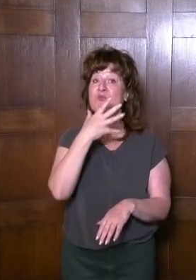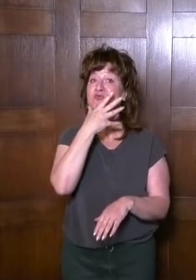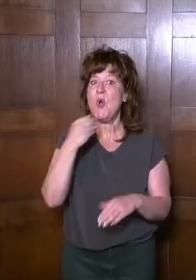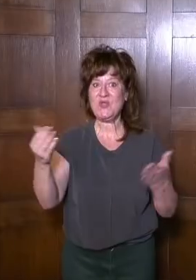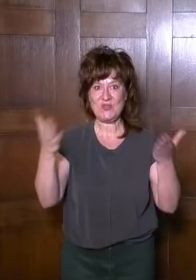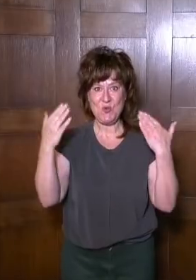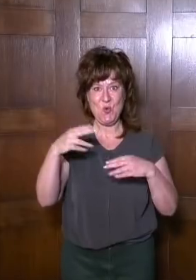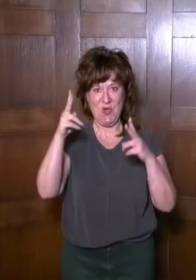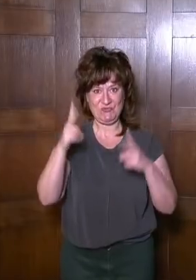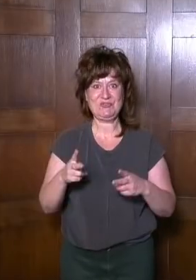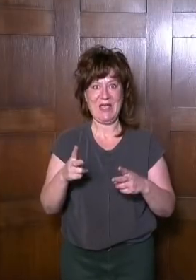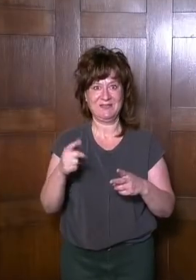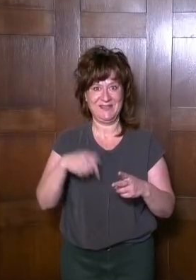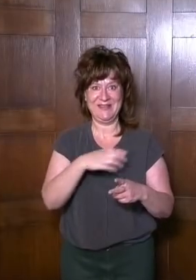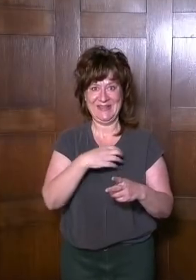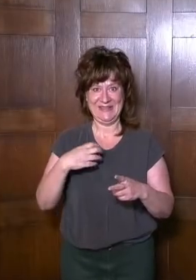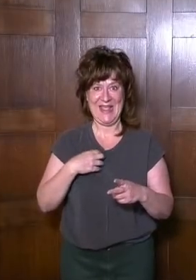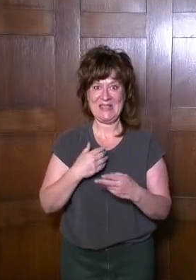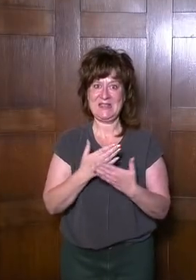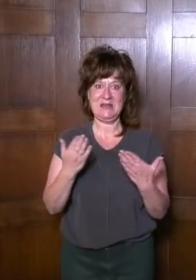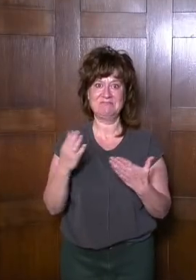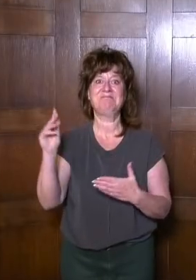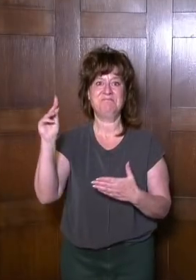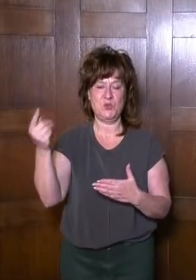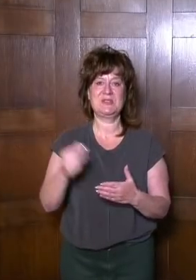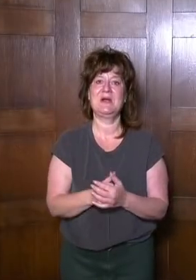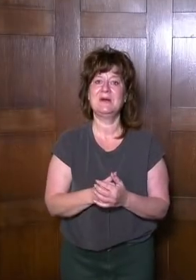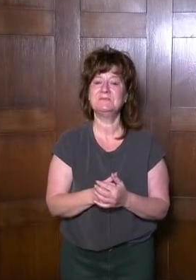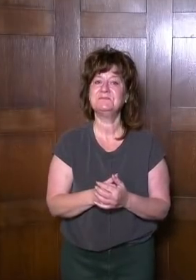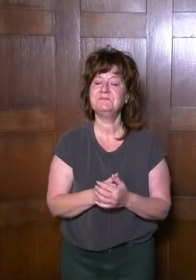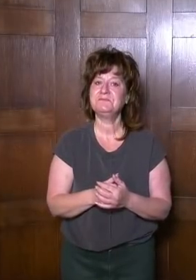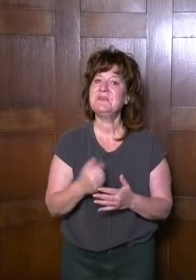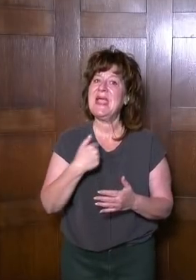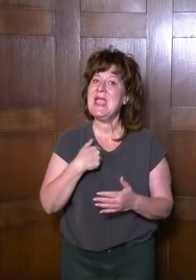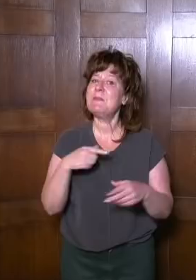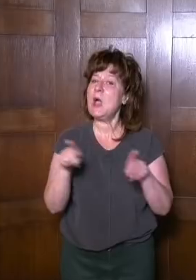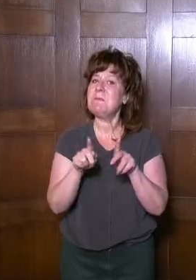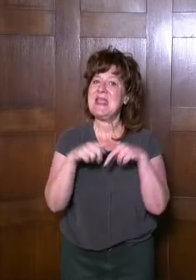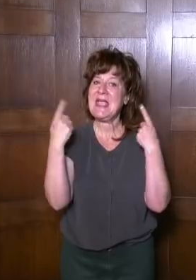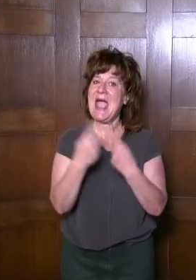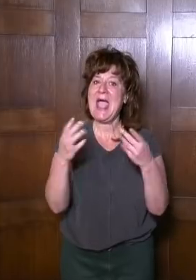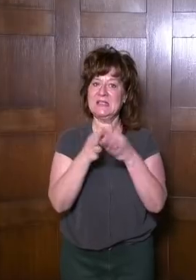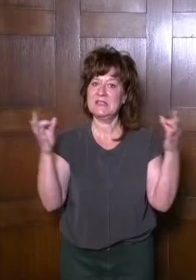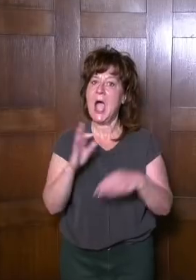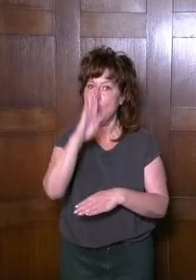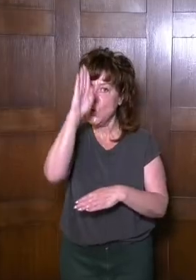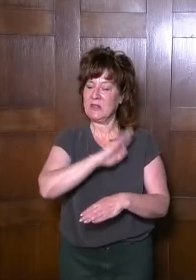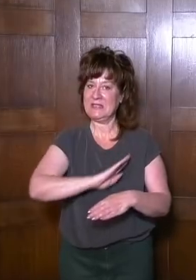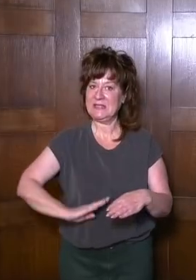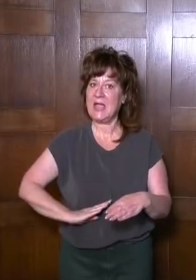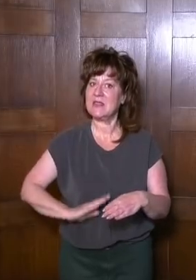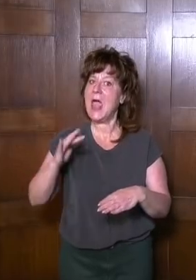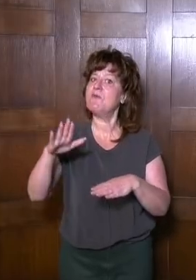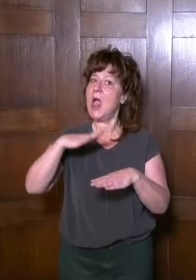am wenigsten betroffen war, was die Zahlen anbelangt. Und gleichzeitig bin ich auch noch Mitglied des Kreistages in Nordsachsen. Also auch die